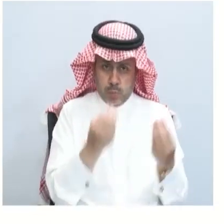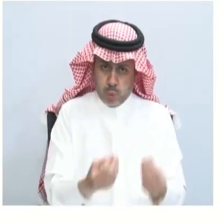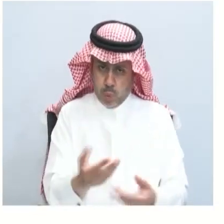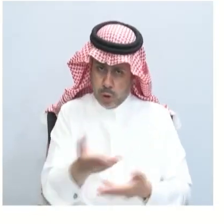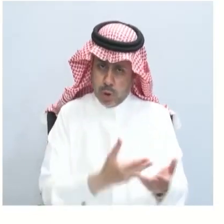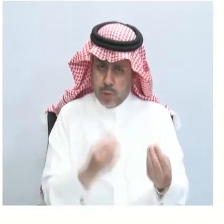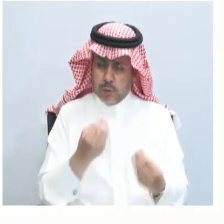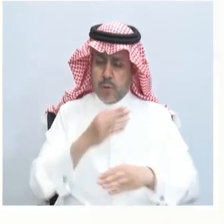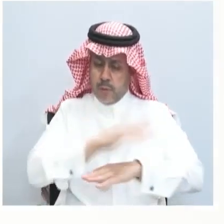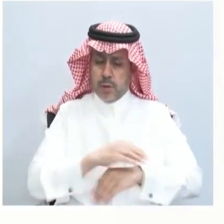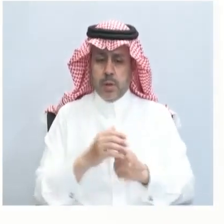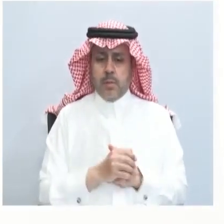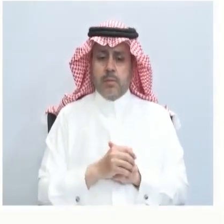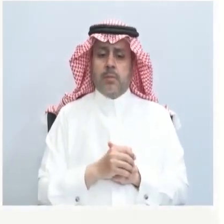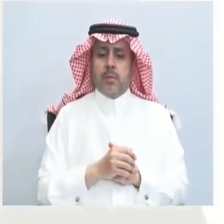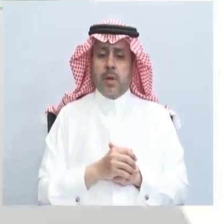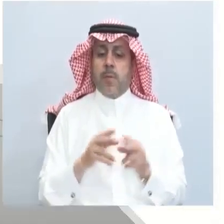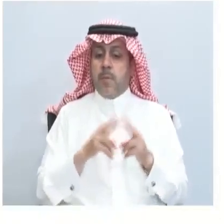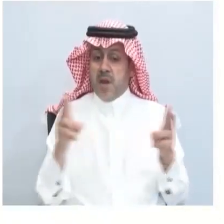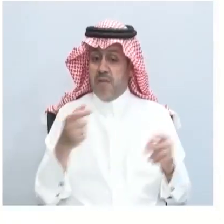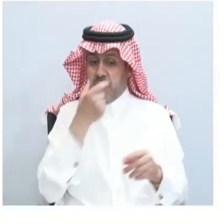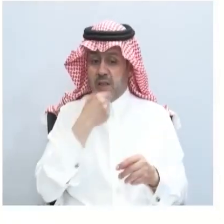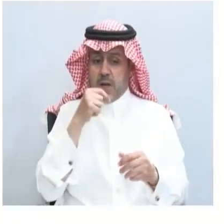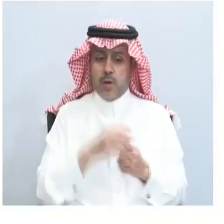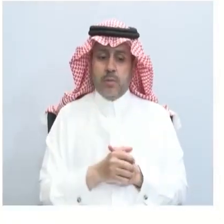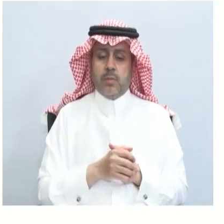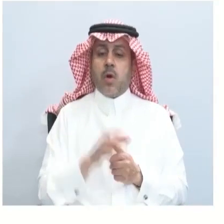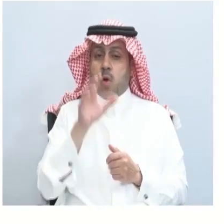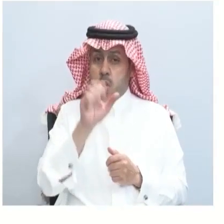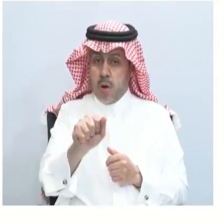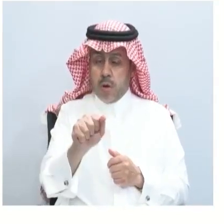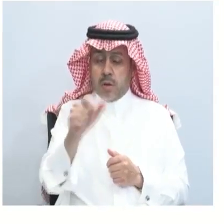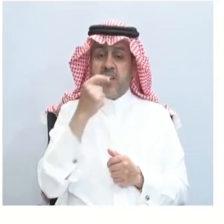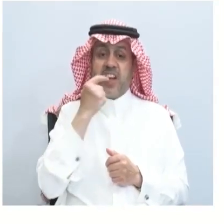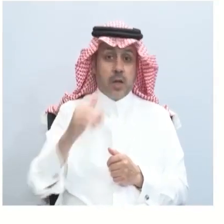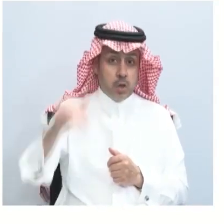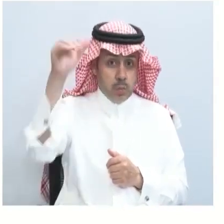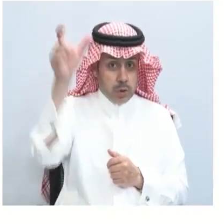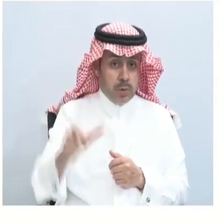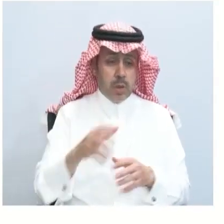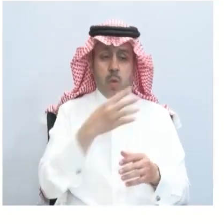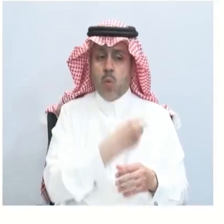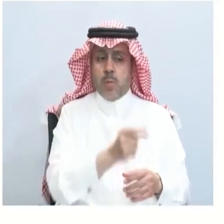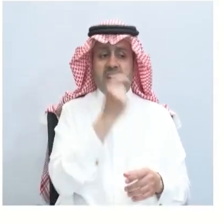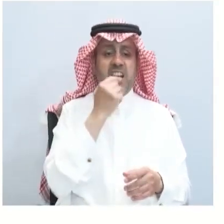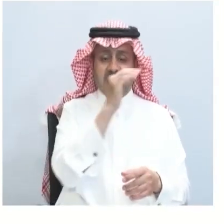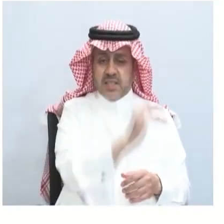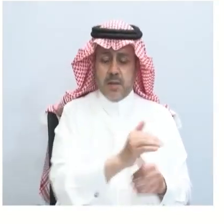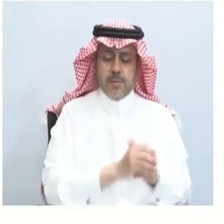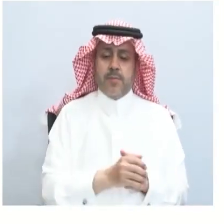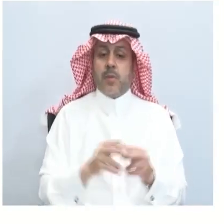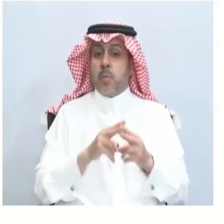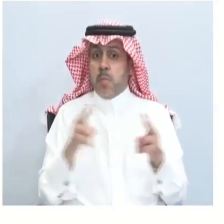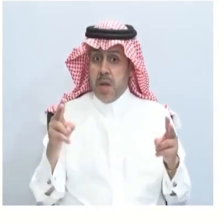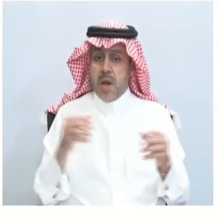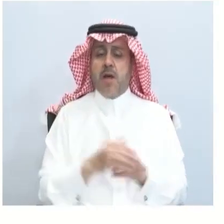حديث اليوم وما ذكرنا كذلك من حق للكبير وبختم ذلكم ابنائي الطلاب بنات الطالبات نكون قد